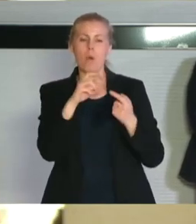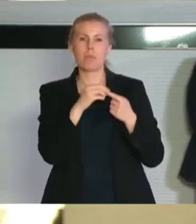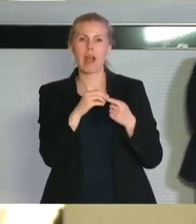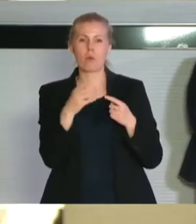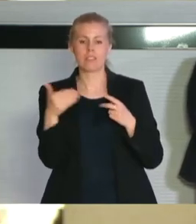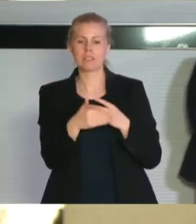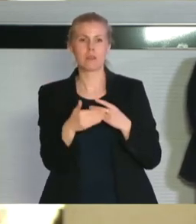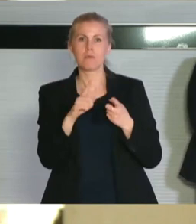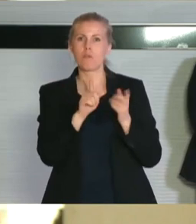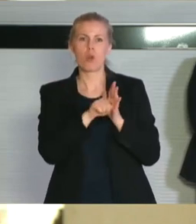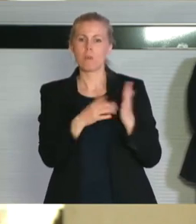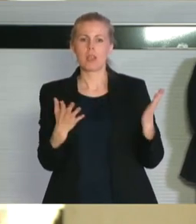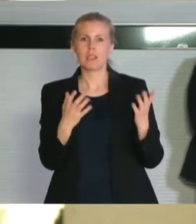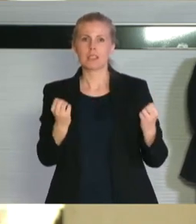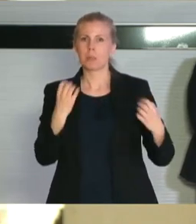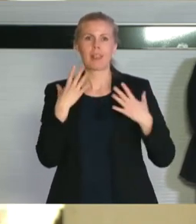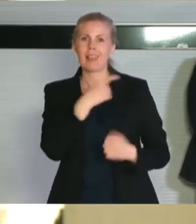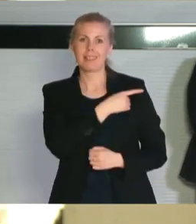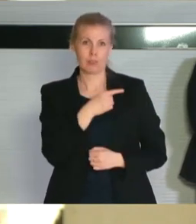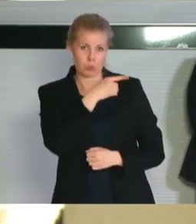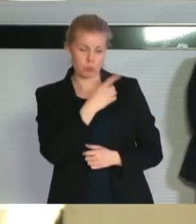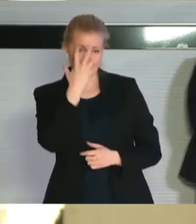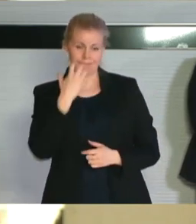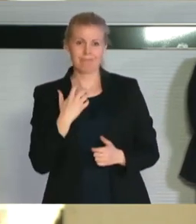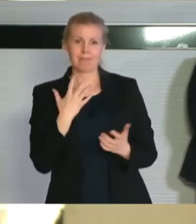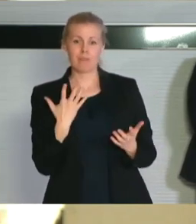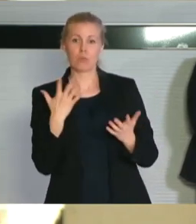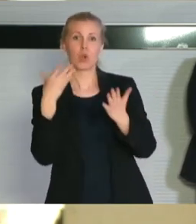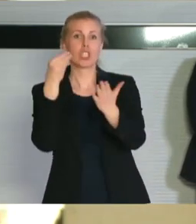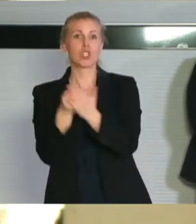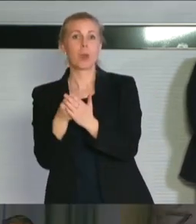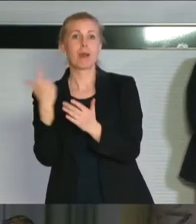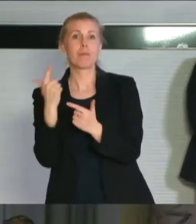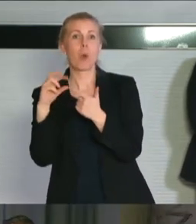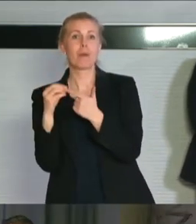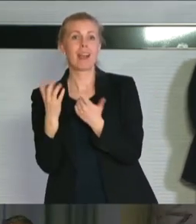du ikke har blitt smittet, vil du røpe hvor du kjøper de blåbærene du spiser?